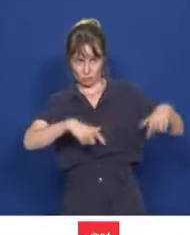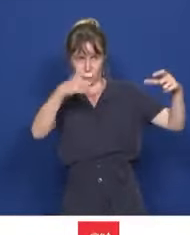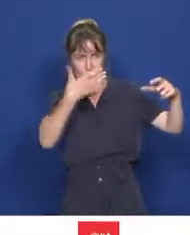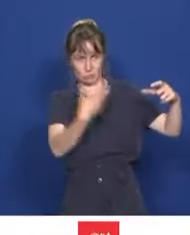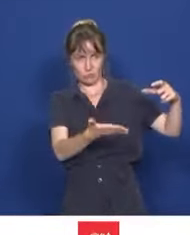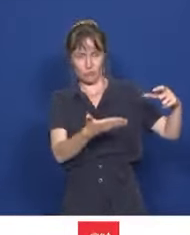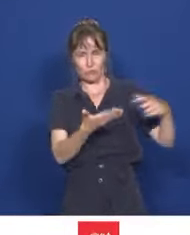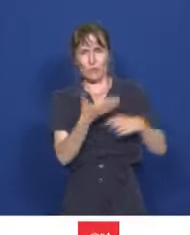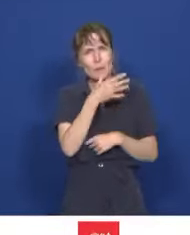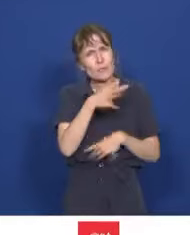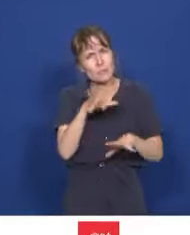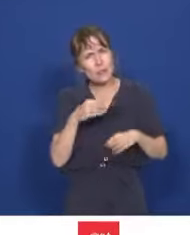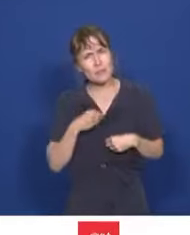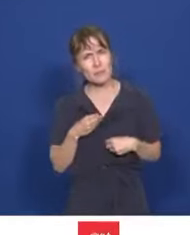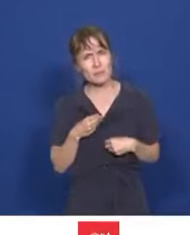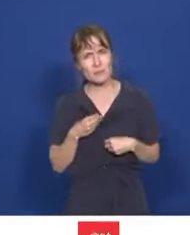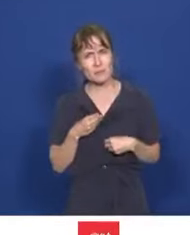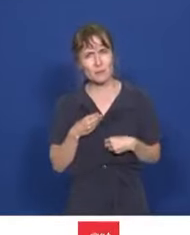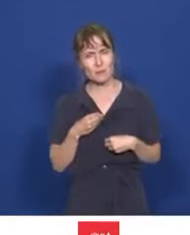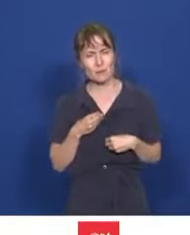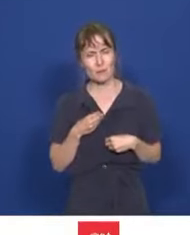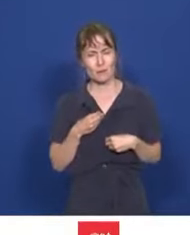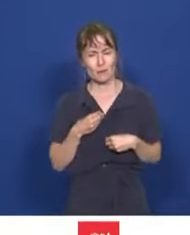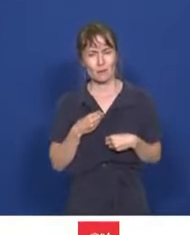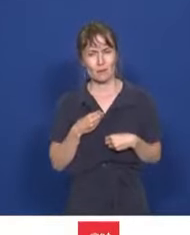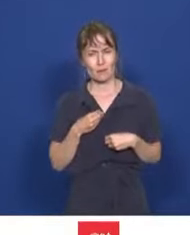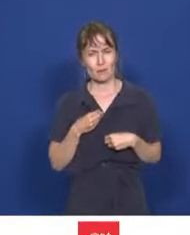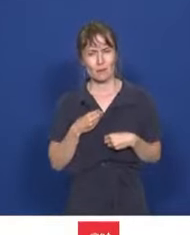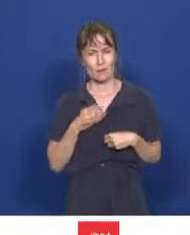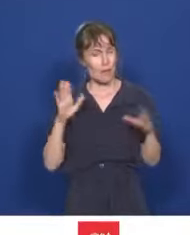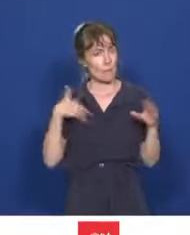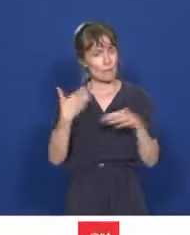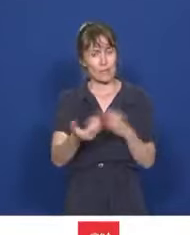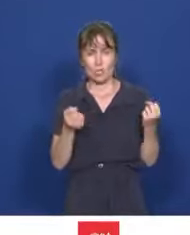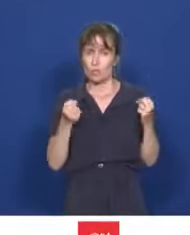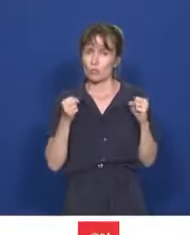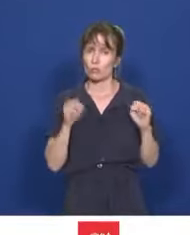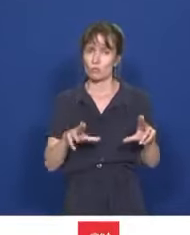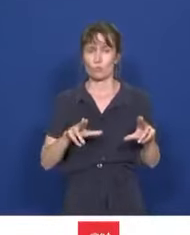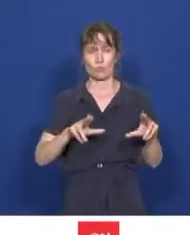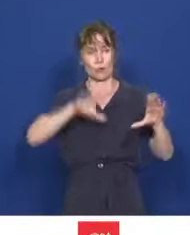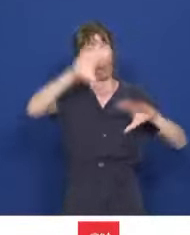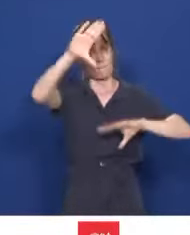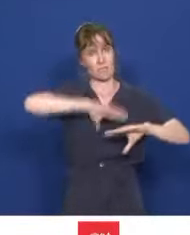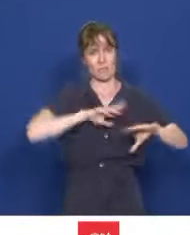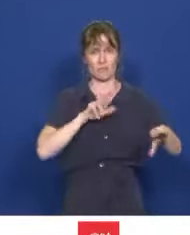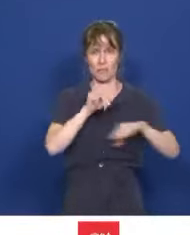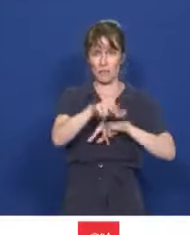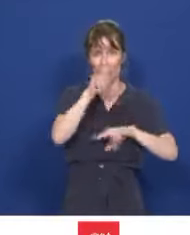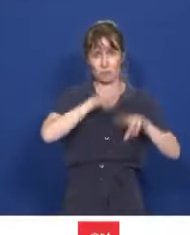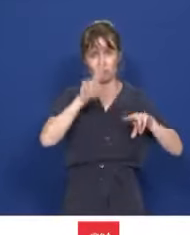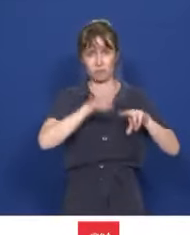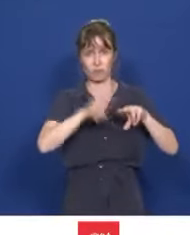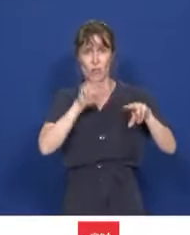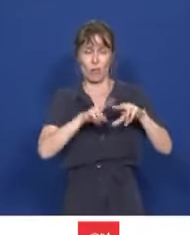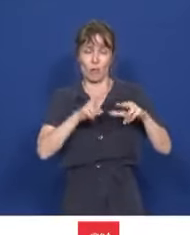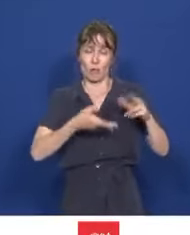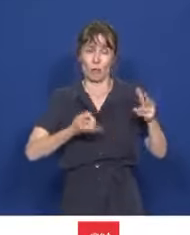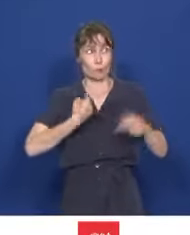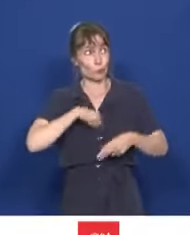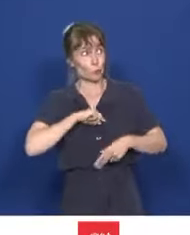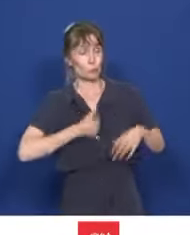coûte et qu'il sera impossible d'éviter la réfection des façades, qu'elles soient volontaires ou soient imposées par le tribunal